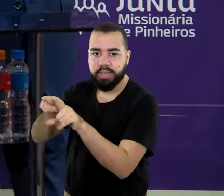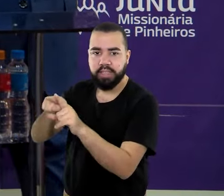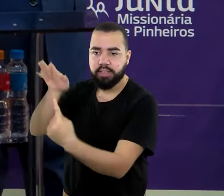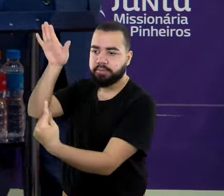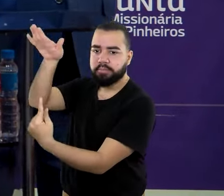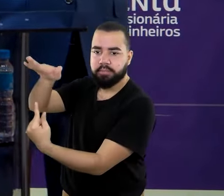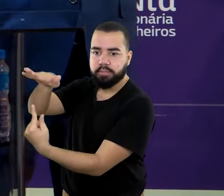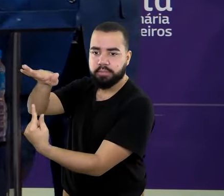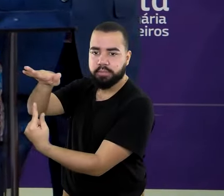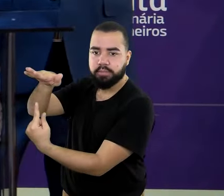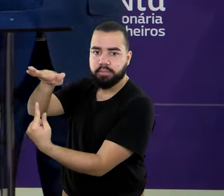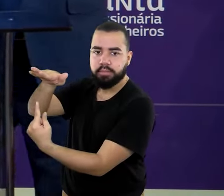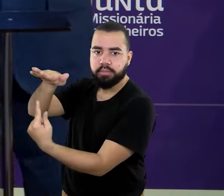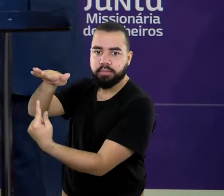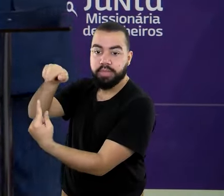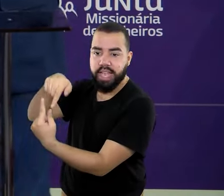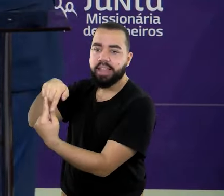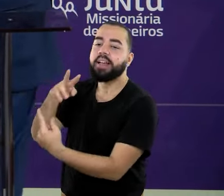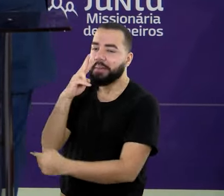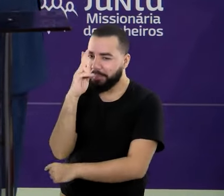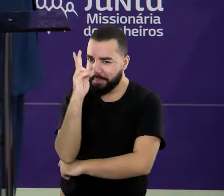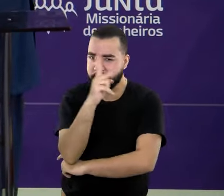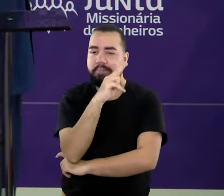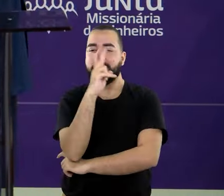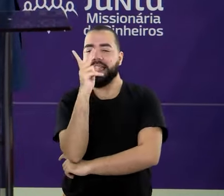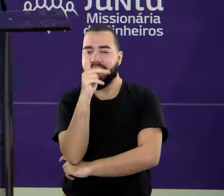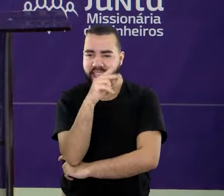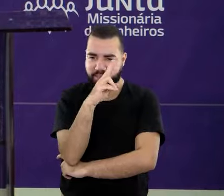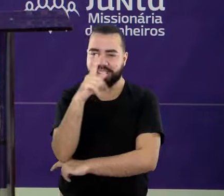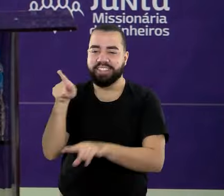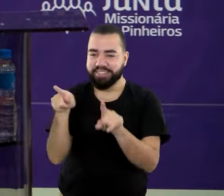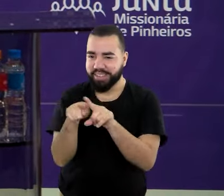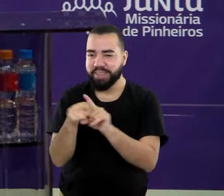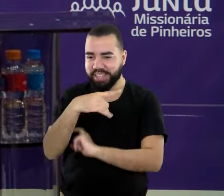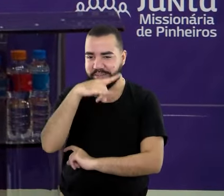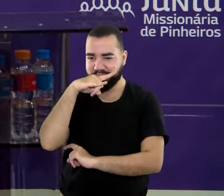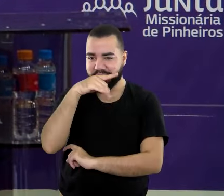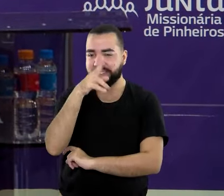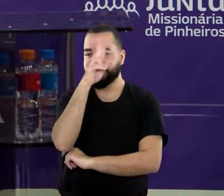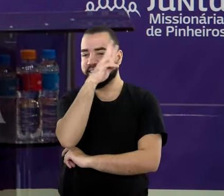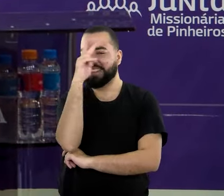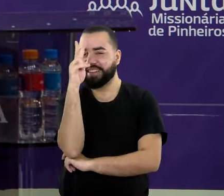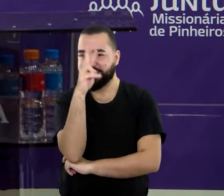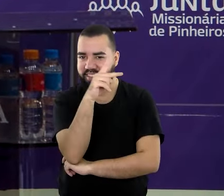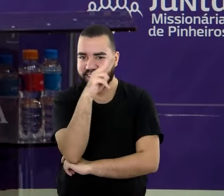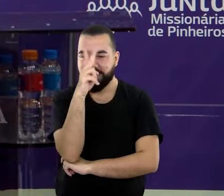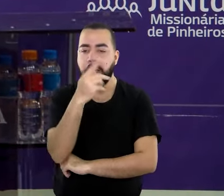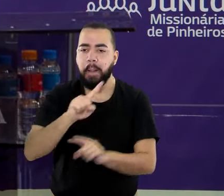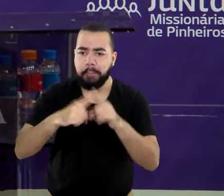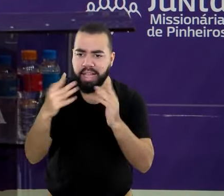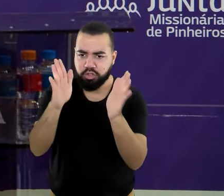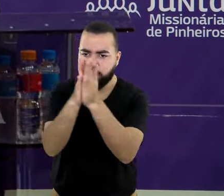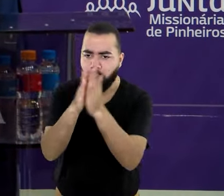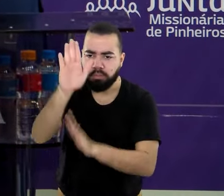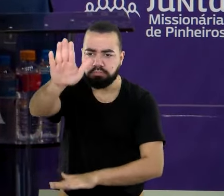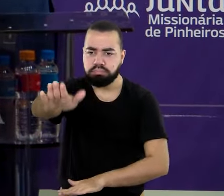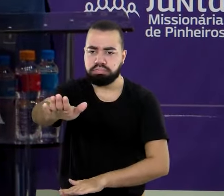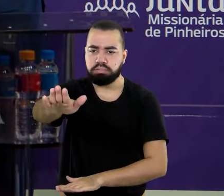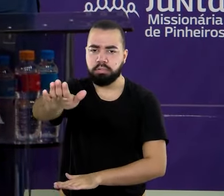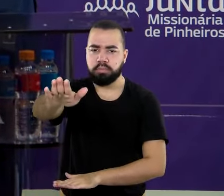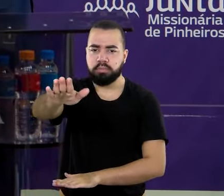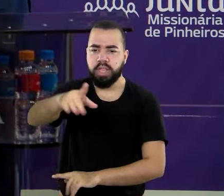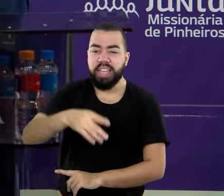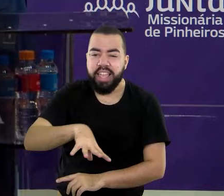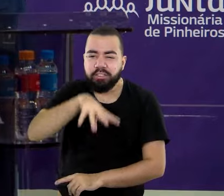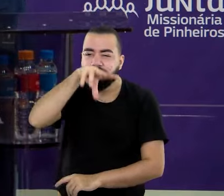Mas ela nesse dia também estava meio bêbada. 술 취한 사람 내가 기도하다가 내가 술 취할 뻔했습니다. E o